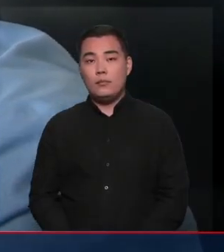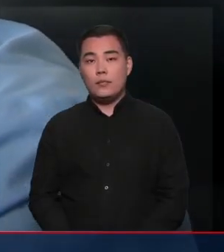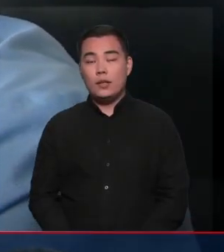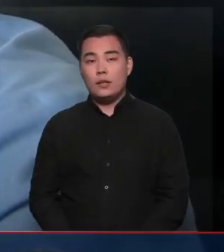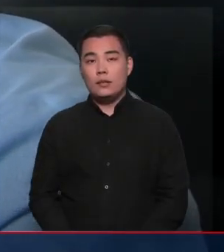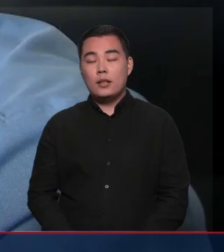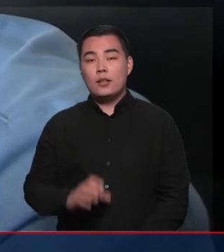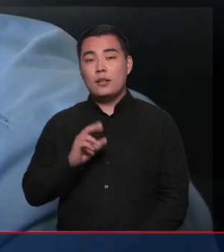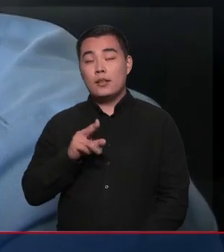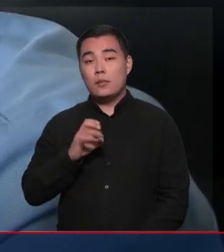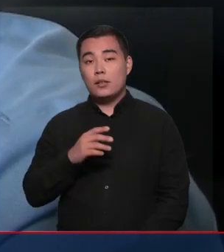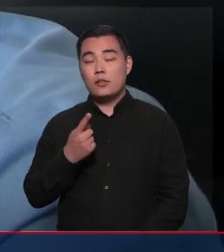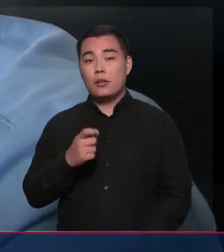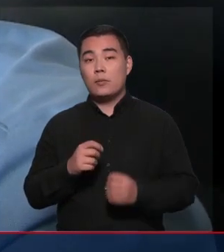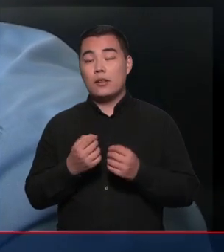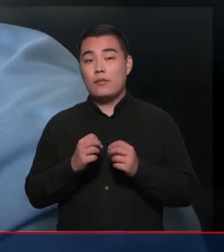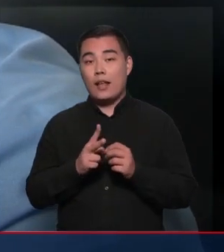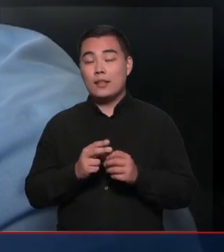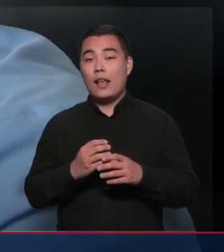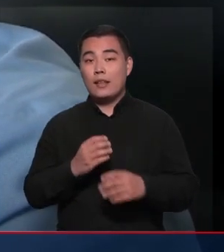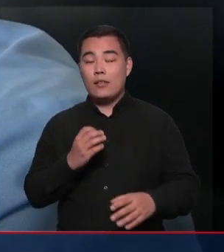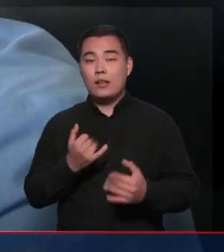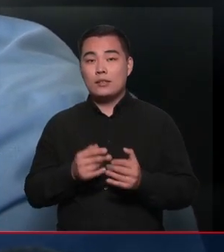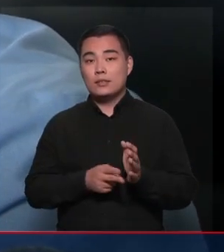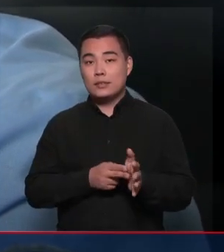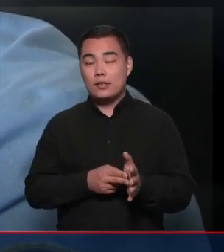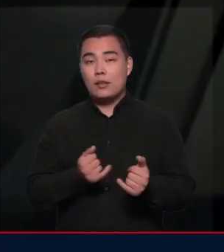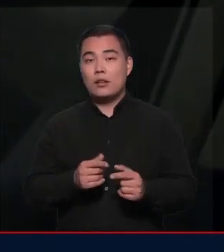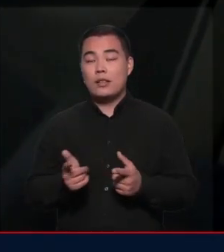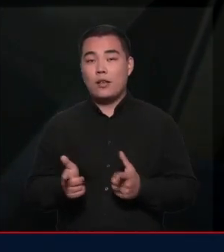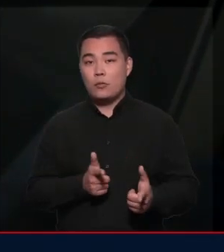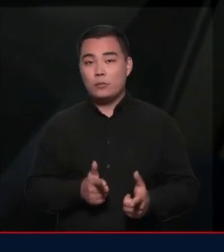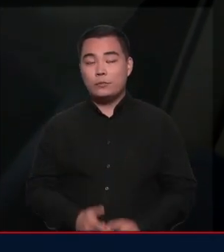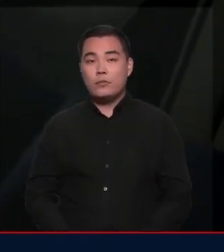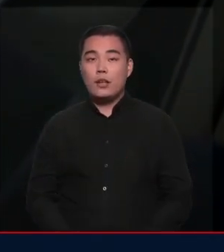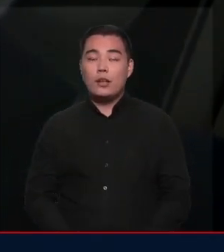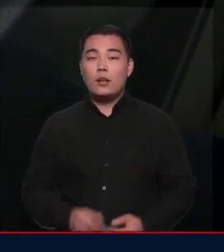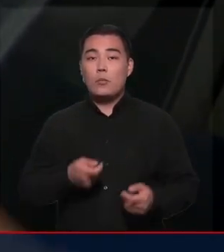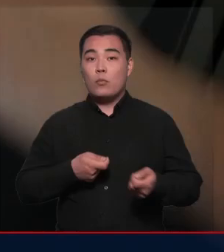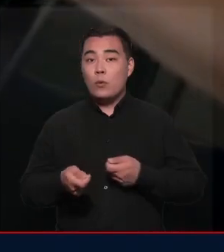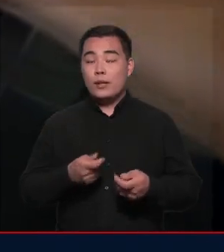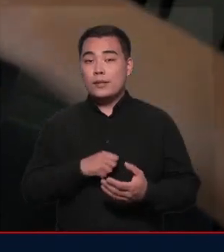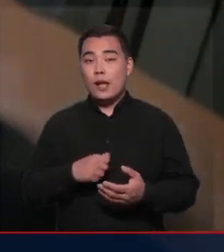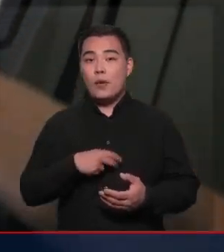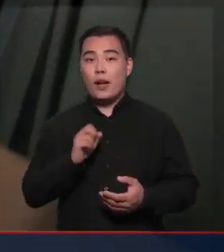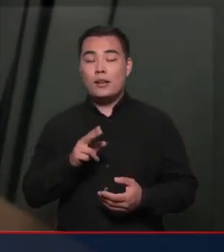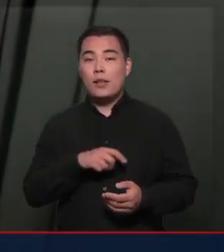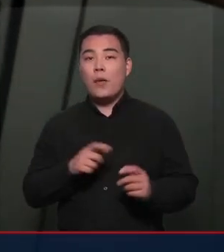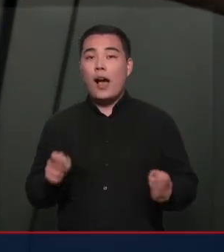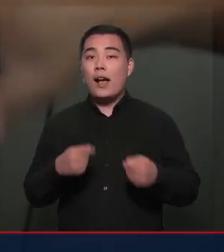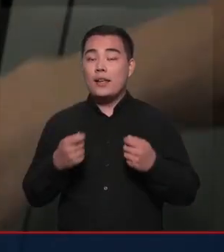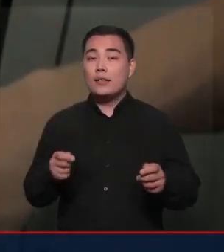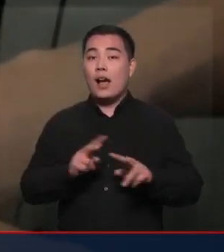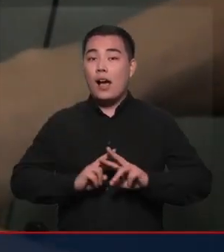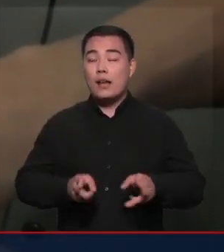ДСПЦ с 11 путей, 12 состав, машинист Дильдебаев на линию готов. Пульт управления, как дирижерская палочка для оркестра.